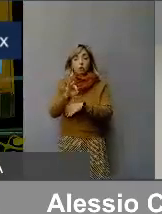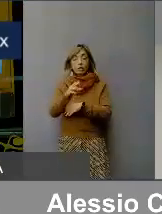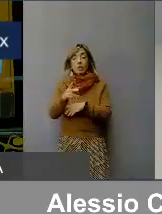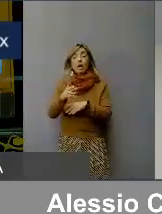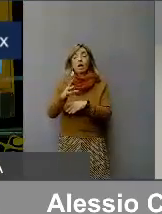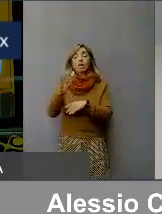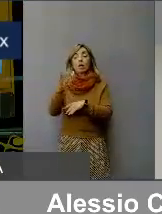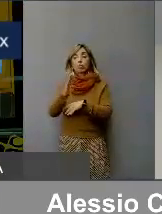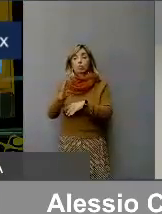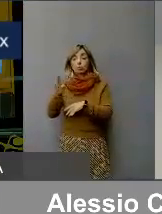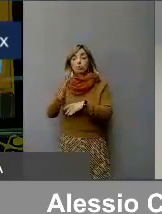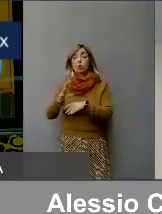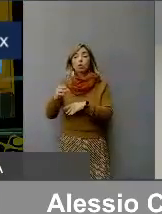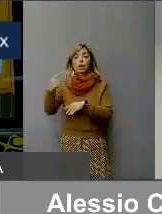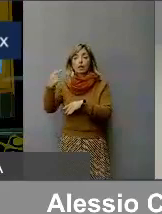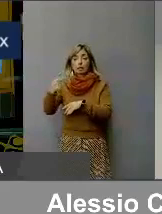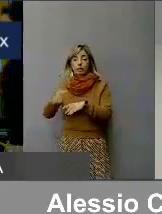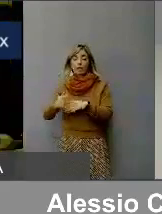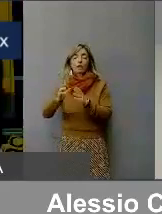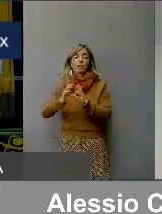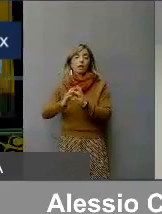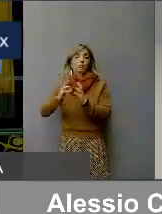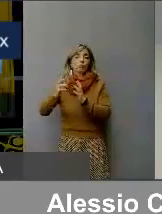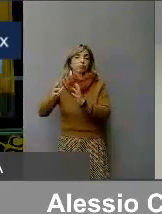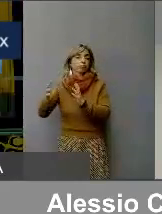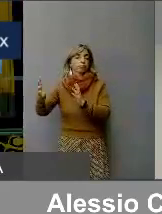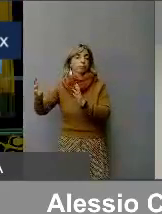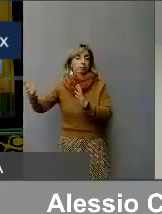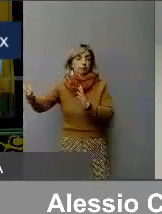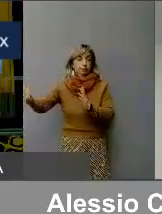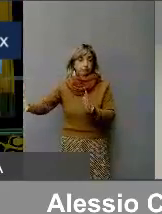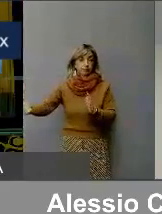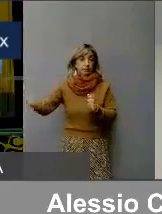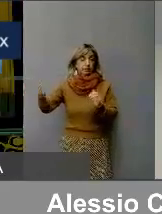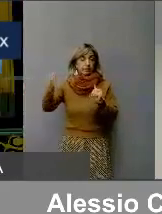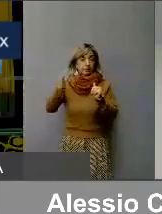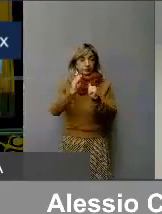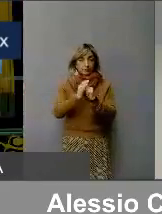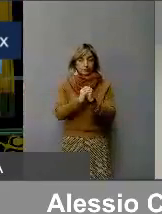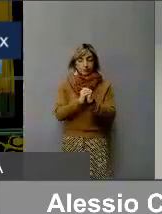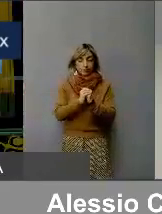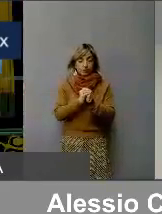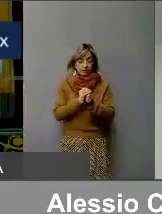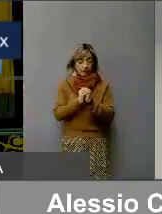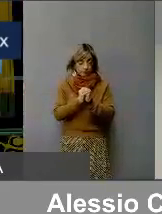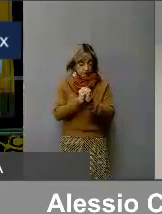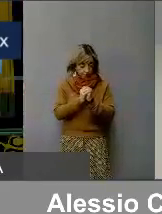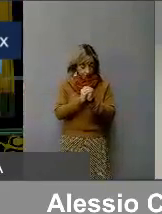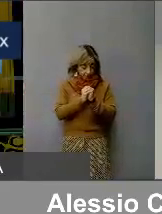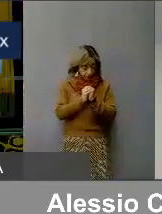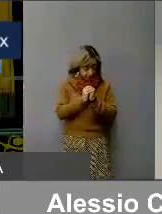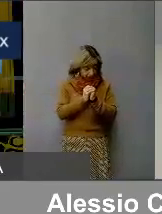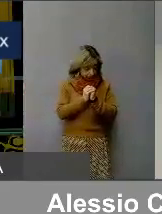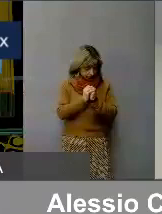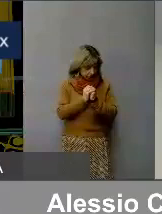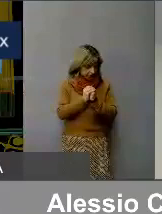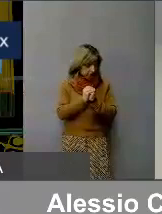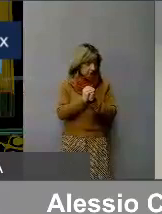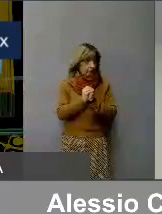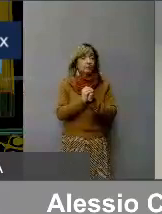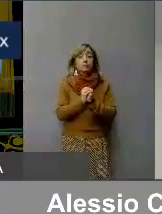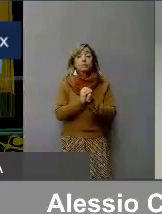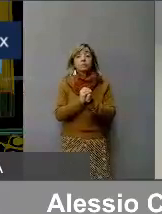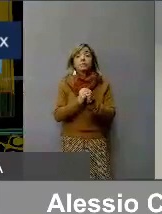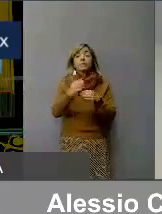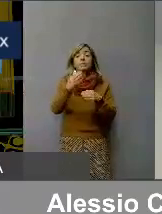consigliere a brusoni consigliere terreni del consigliere baroni consigliere gambino consigliere santi consigliere pirondini consigliere